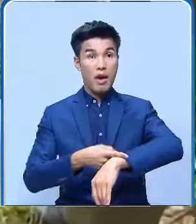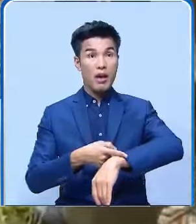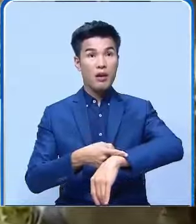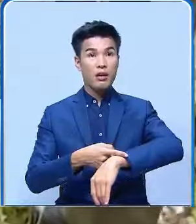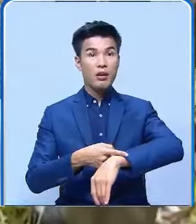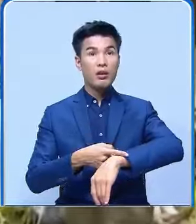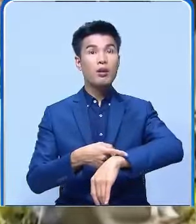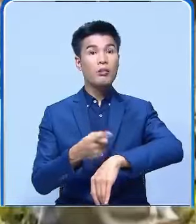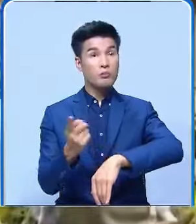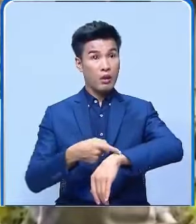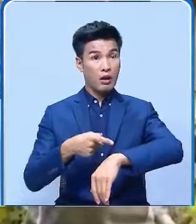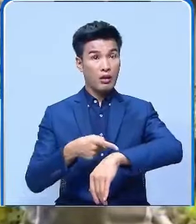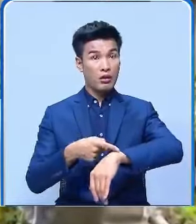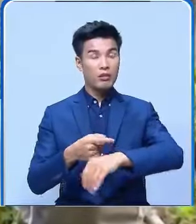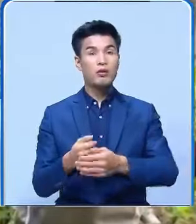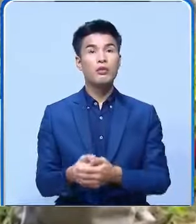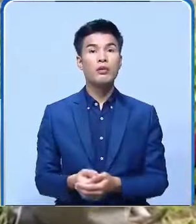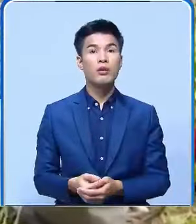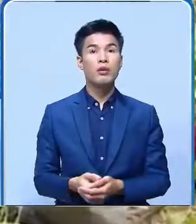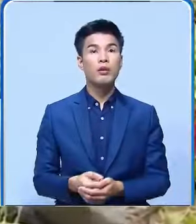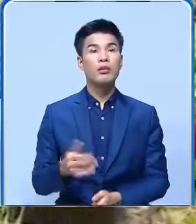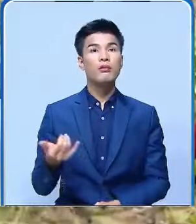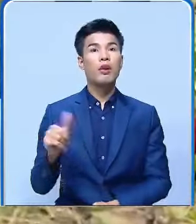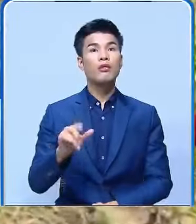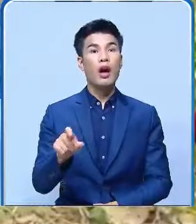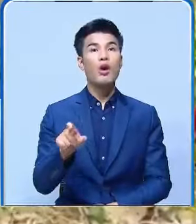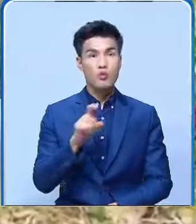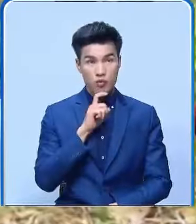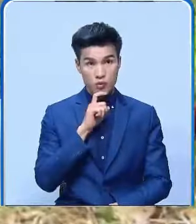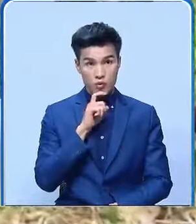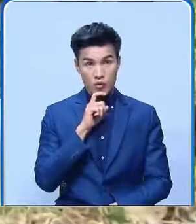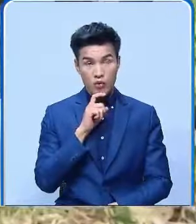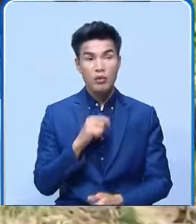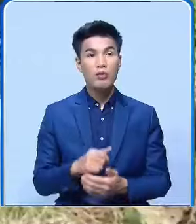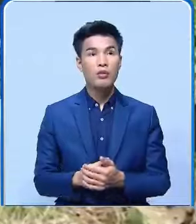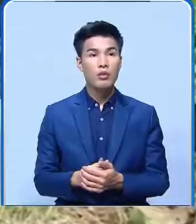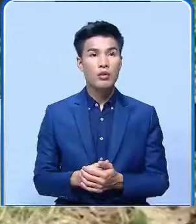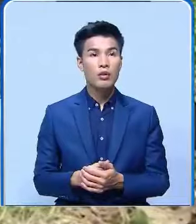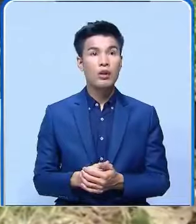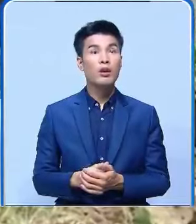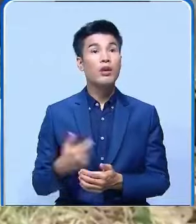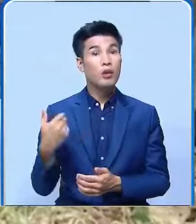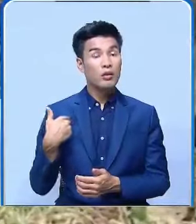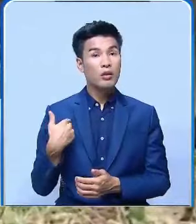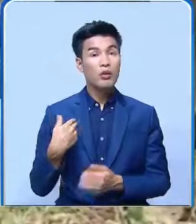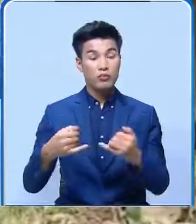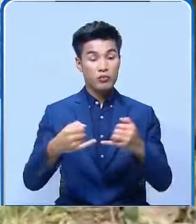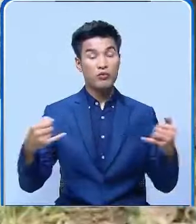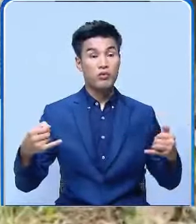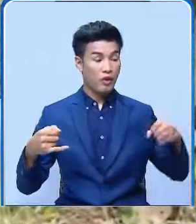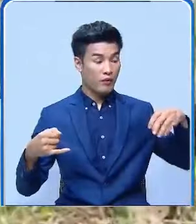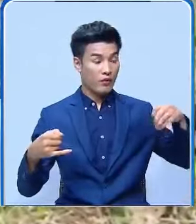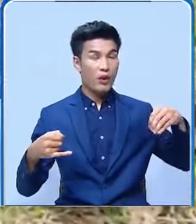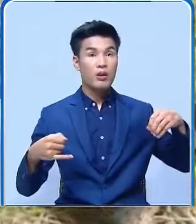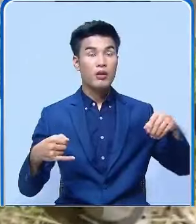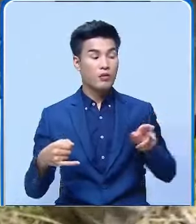อยไฟดูดไม่เกรียมนอนทับลวดที่ผูกกับต้นไม้อีกด้านเนี่ยต่อกับสายไฟพ่วงเสียบ